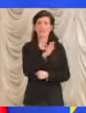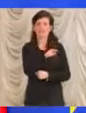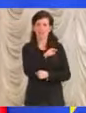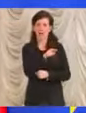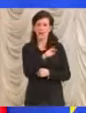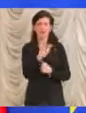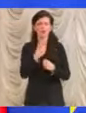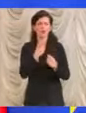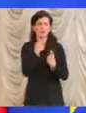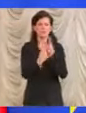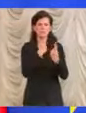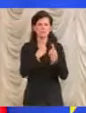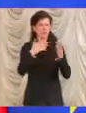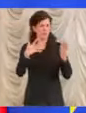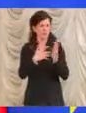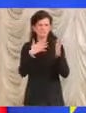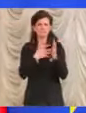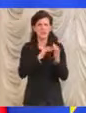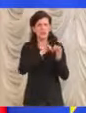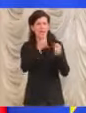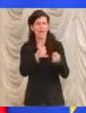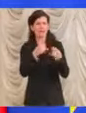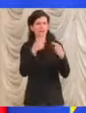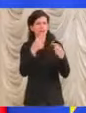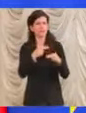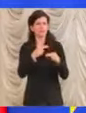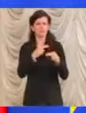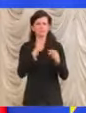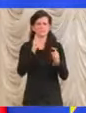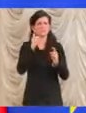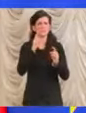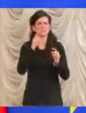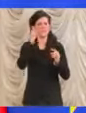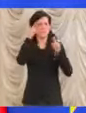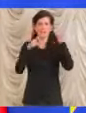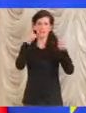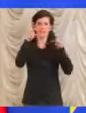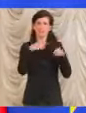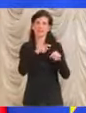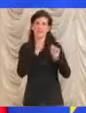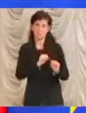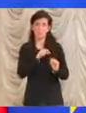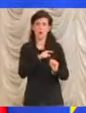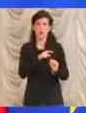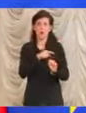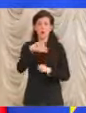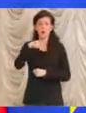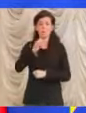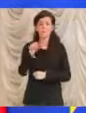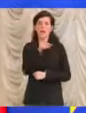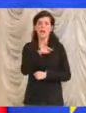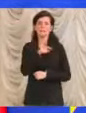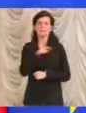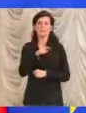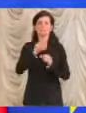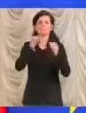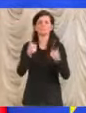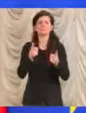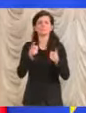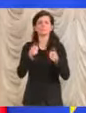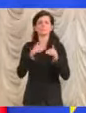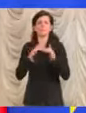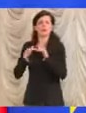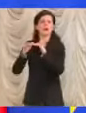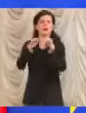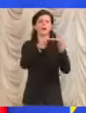perso l'uscita da queste situazioni tensione finanziaria so eun uno strumento nato per shock asimmetrici noi stiamo